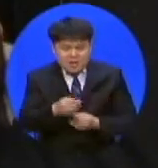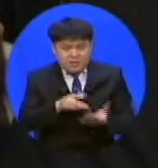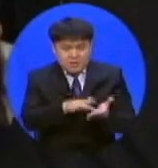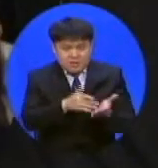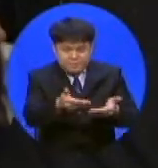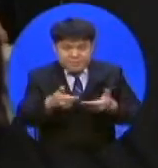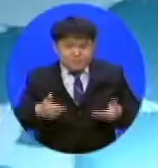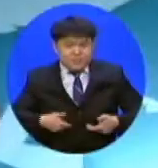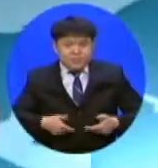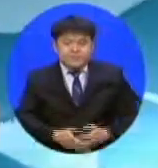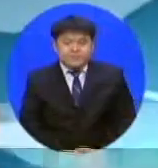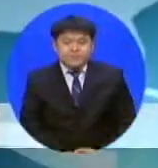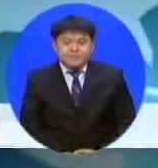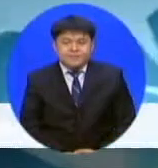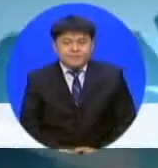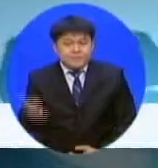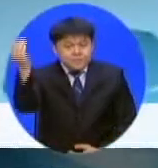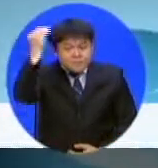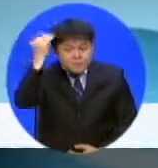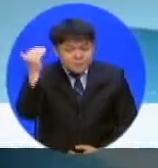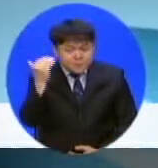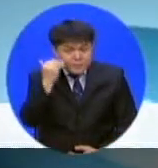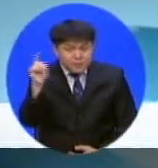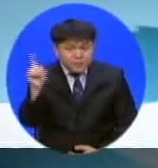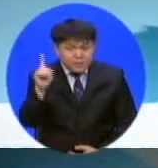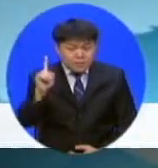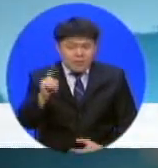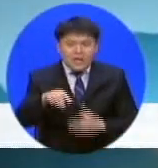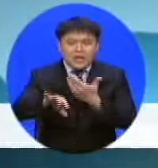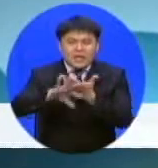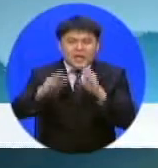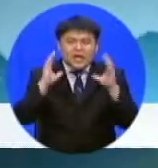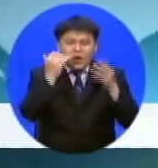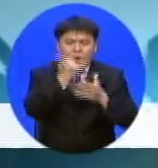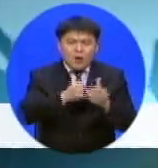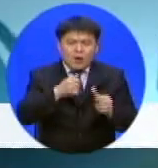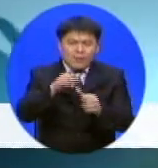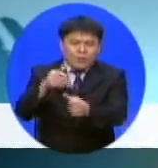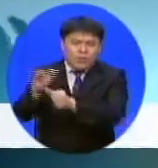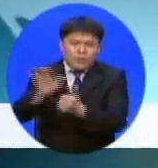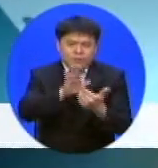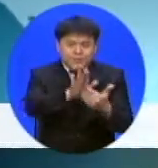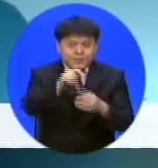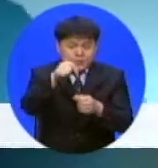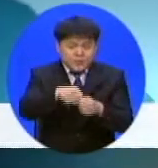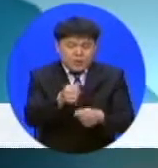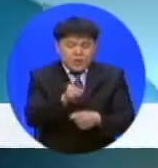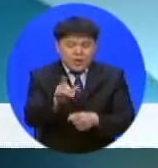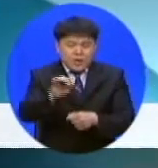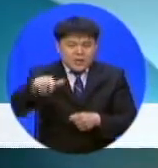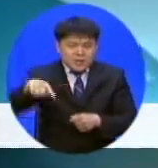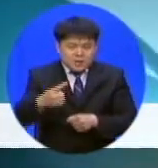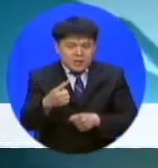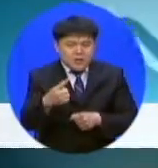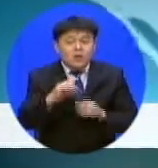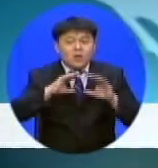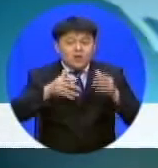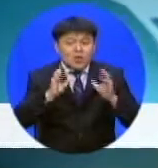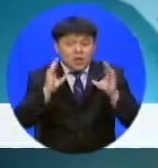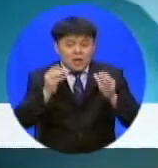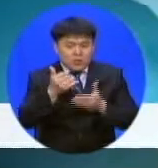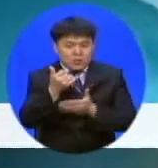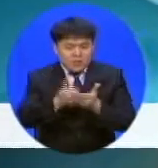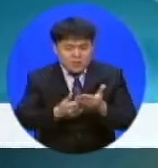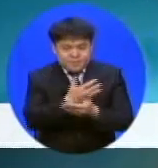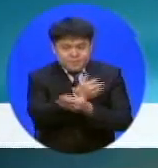처방받아야 합니다. 우리나라가 무분별한 해외 입양을 막기 위해 헤이그 국제아동입양협약에 정식 가입했습니다.